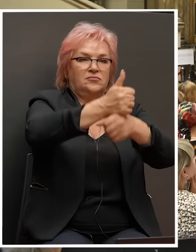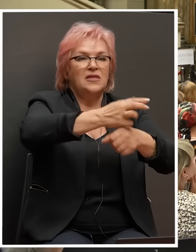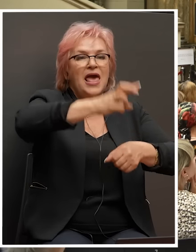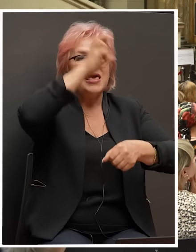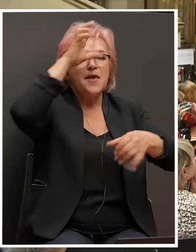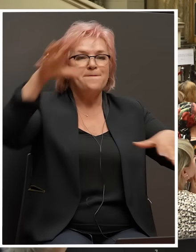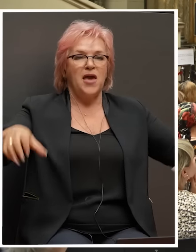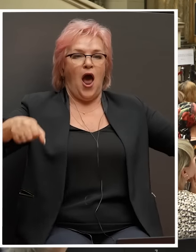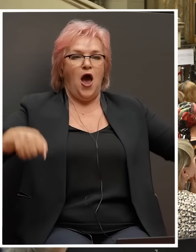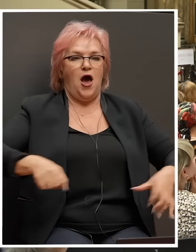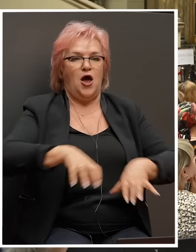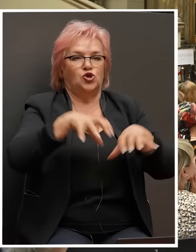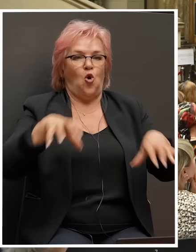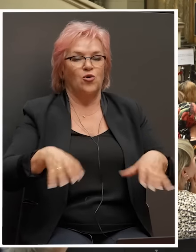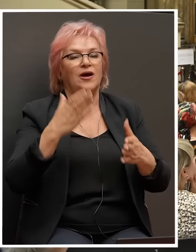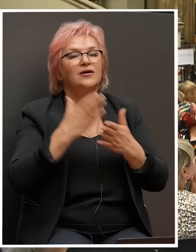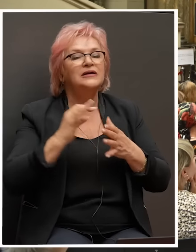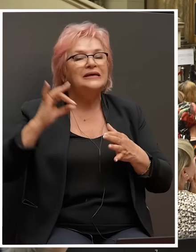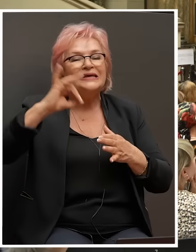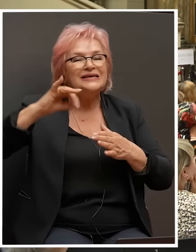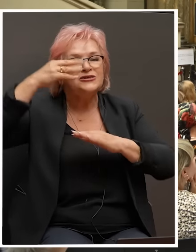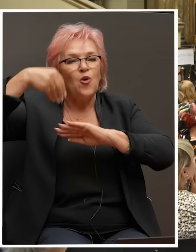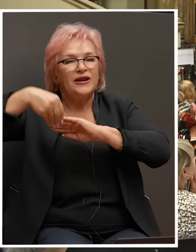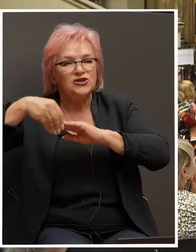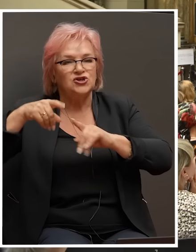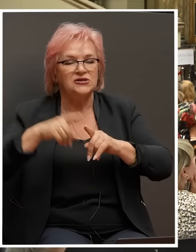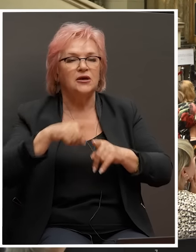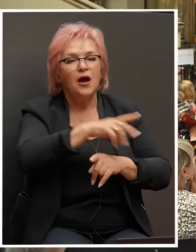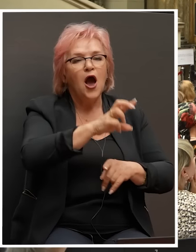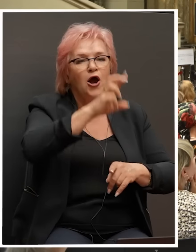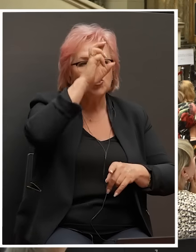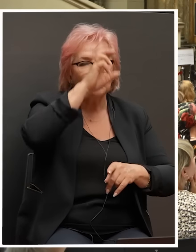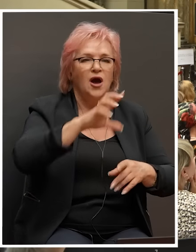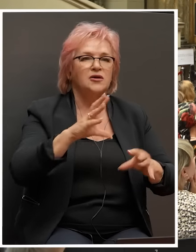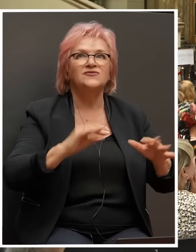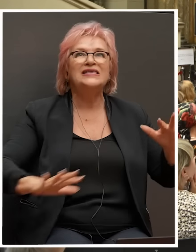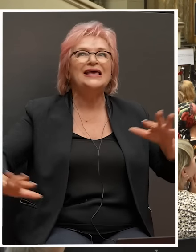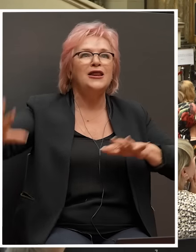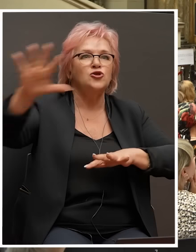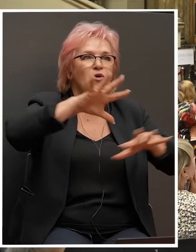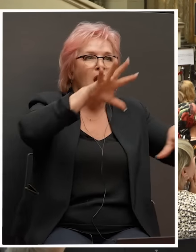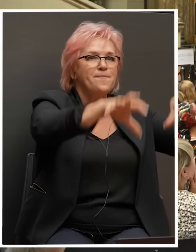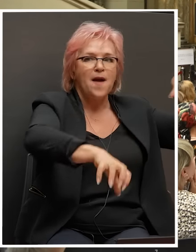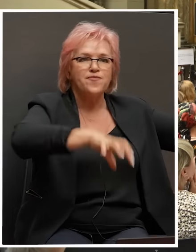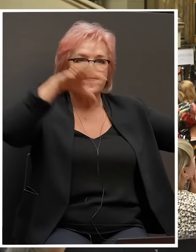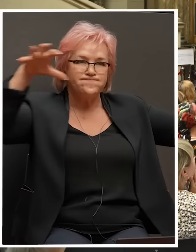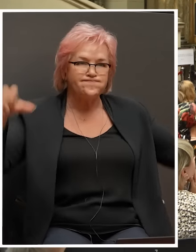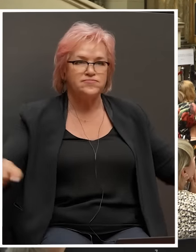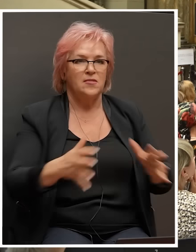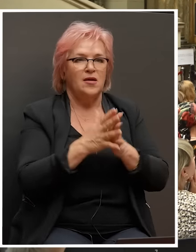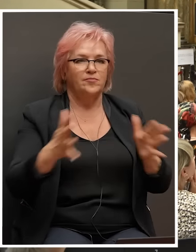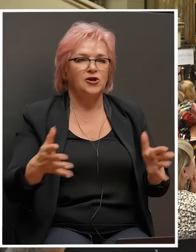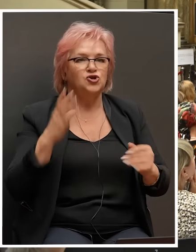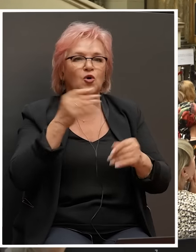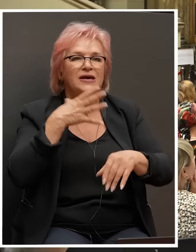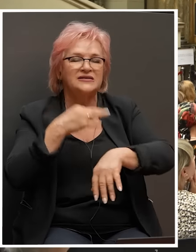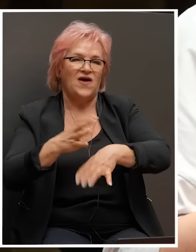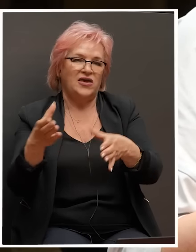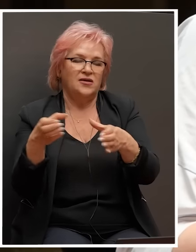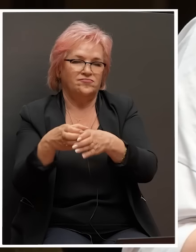император. Есть империя в историческом смысле этого слова, то есть это государство, занимающее значительные территории и имея большое количество